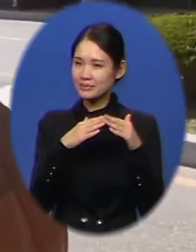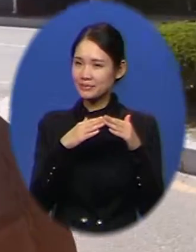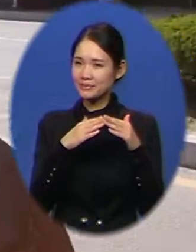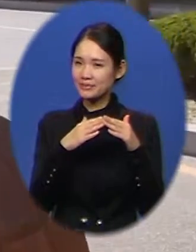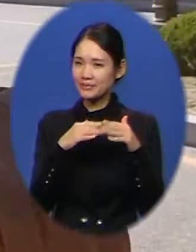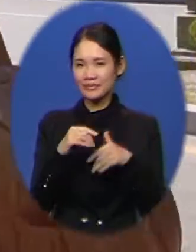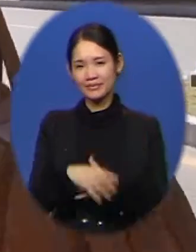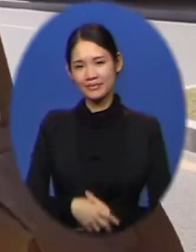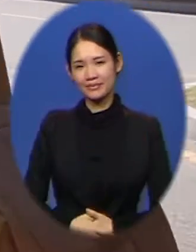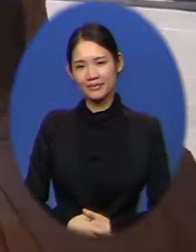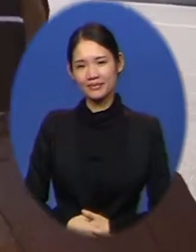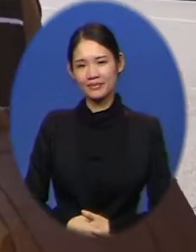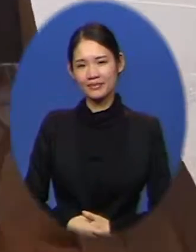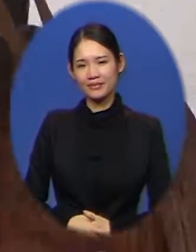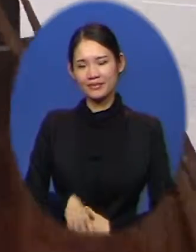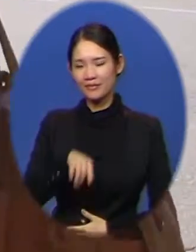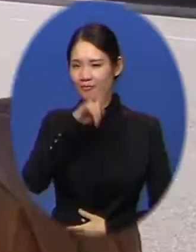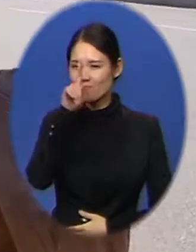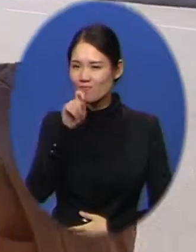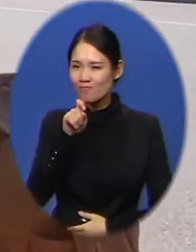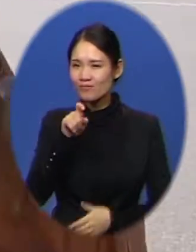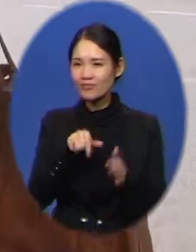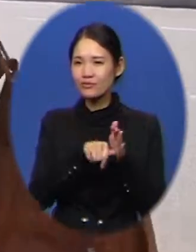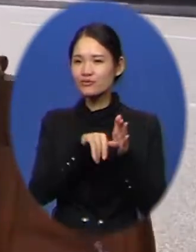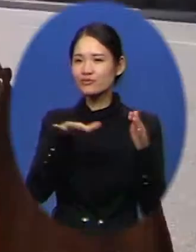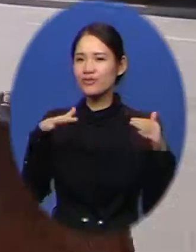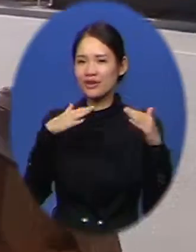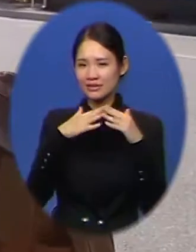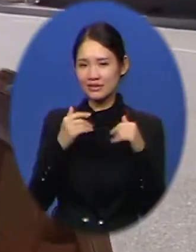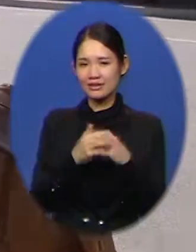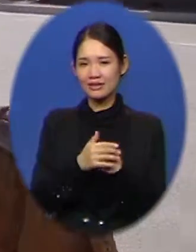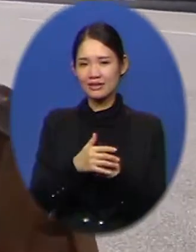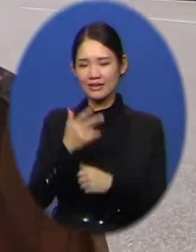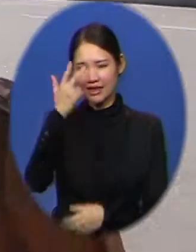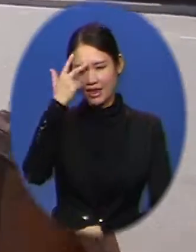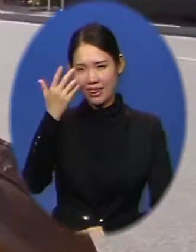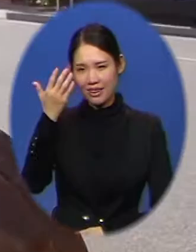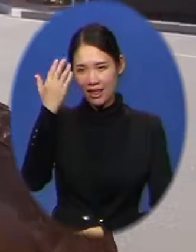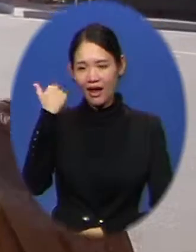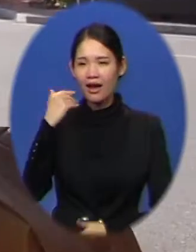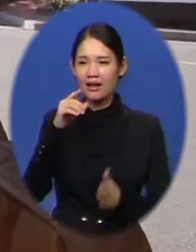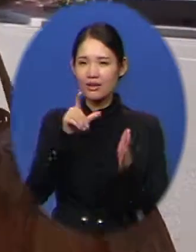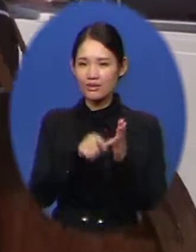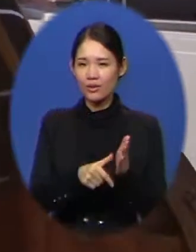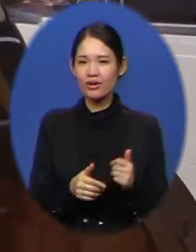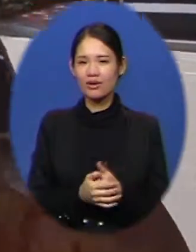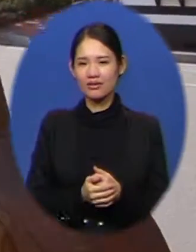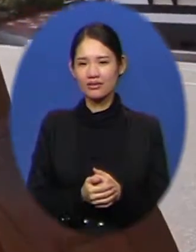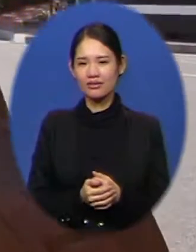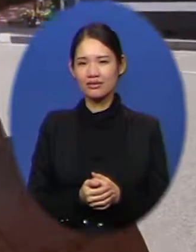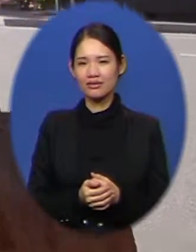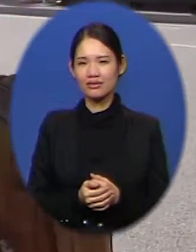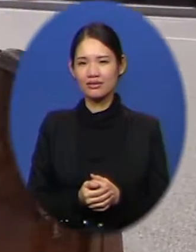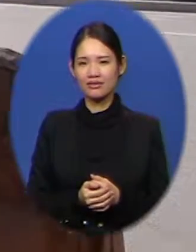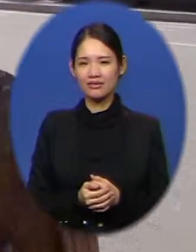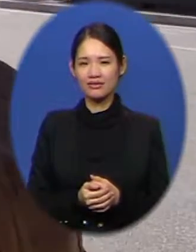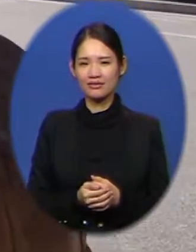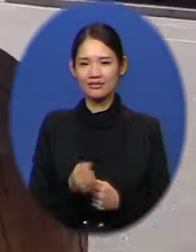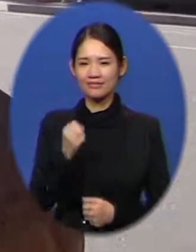뭐 유명한 집? 옛날에 조선시대 동안 좀. 네.